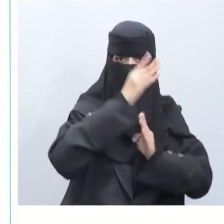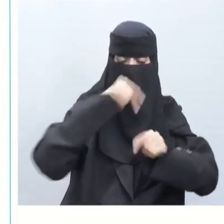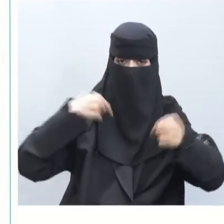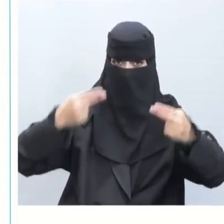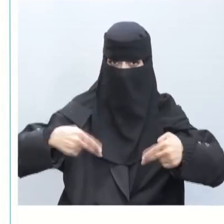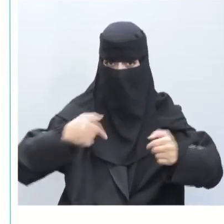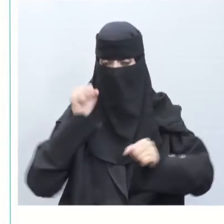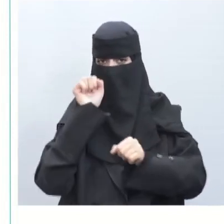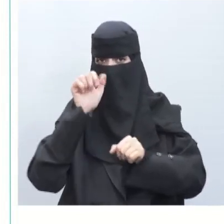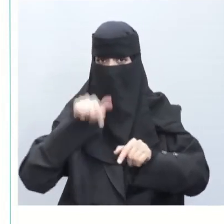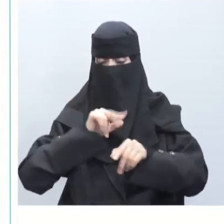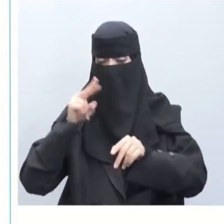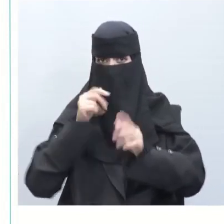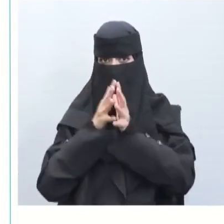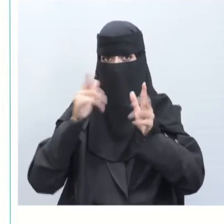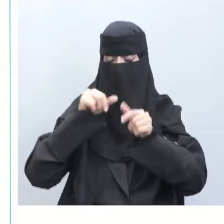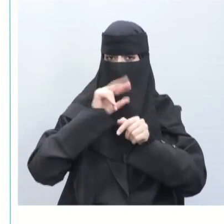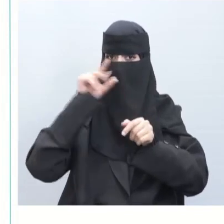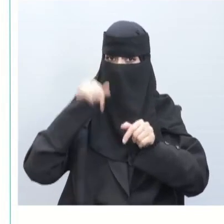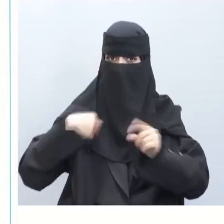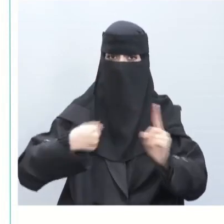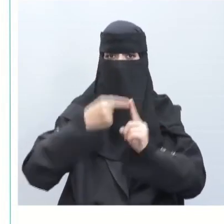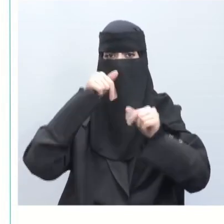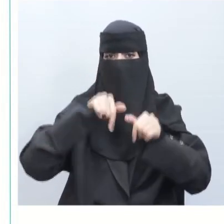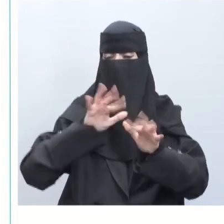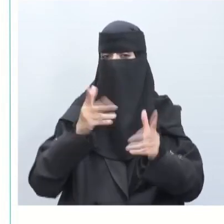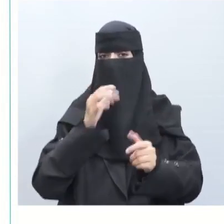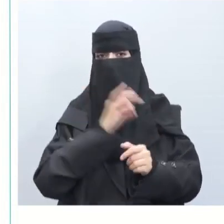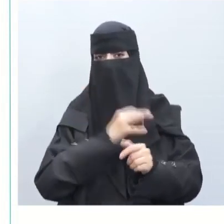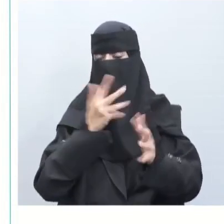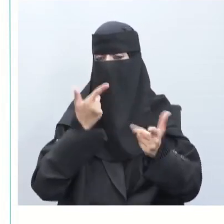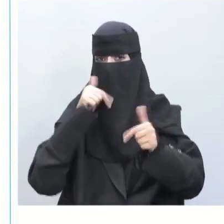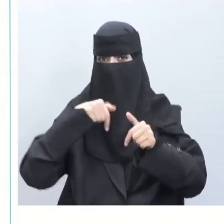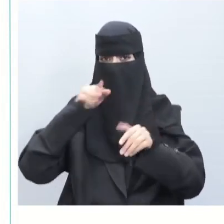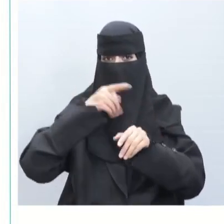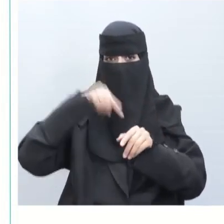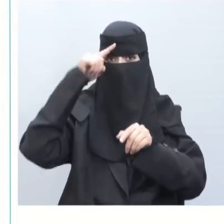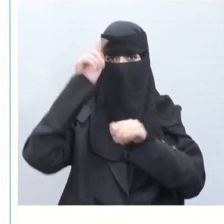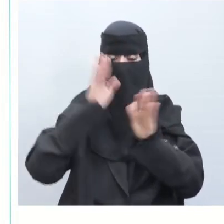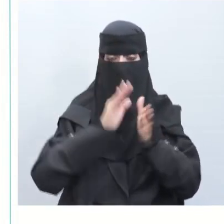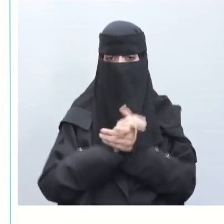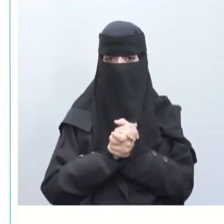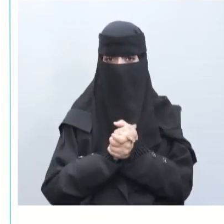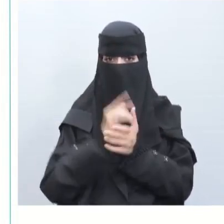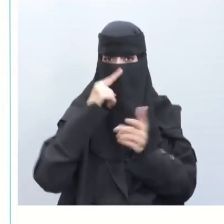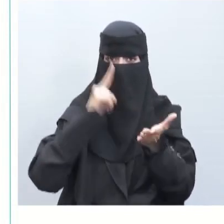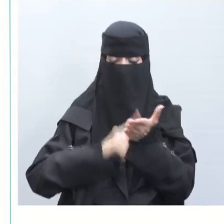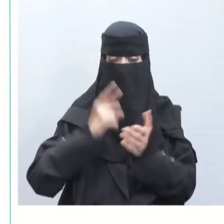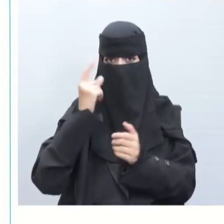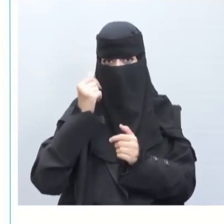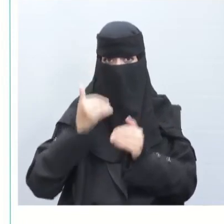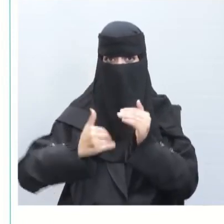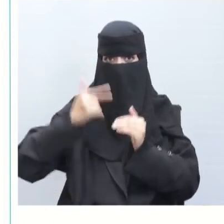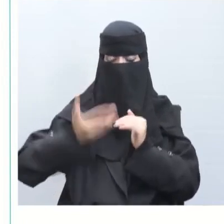معينه بشكل كبير وفقا للغرض منها لاهدافها على سبيل المثال ان تكاليف